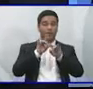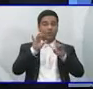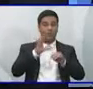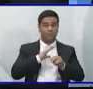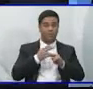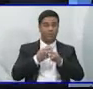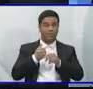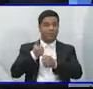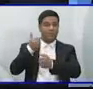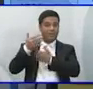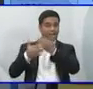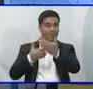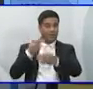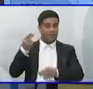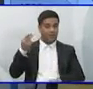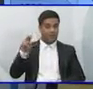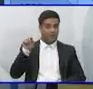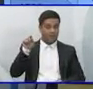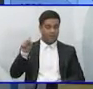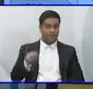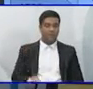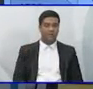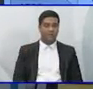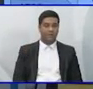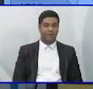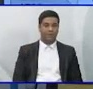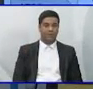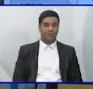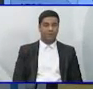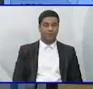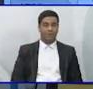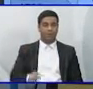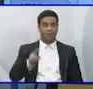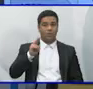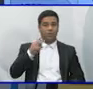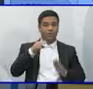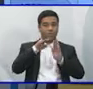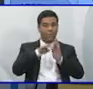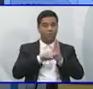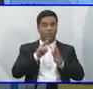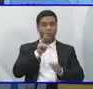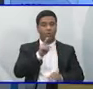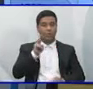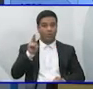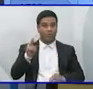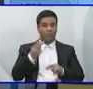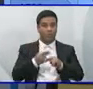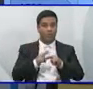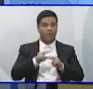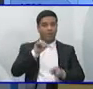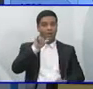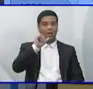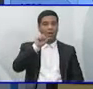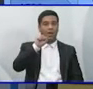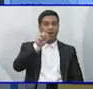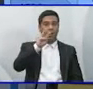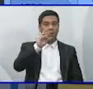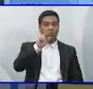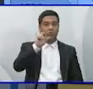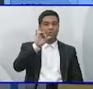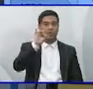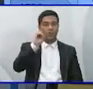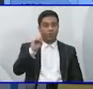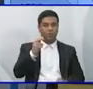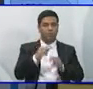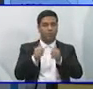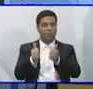Yuqoridagi slaytimizdan esida bo'lsa, quyi Qoraqalpoqlar aynan Amdaryo quyi